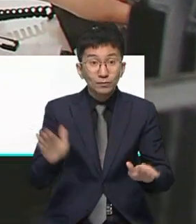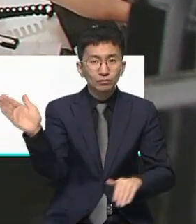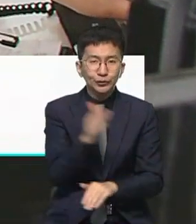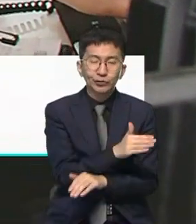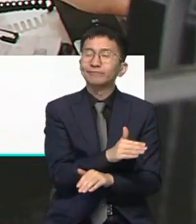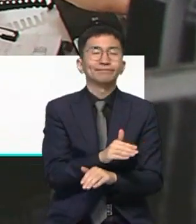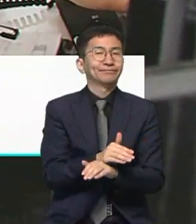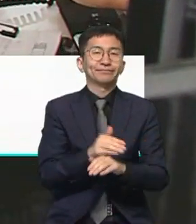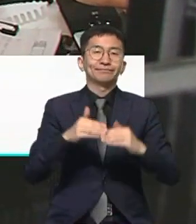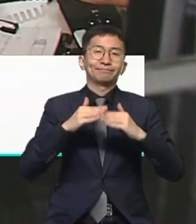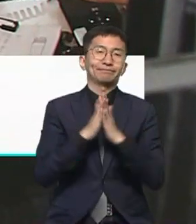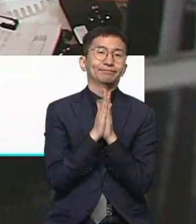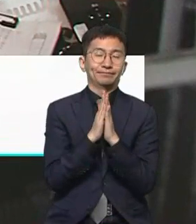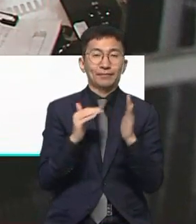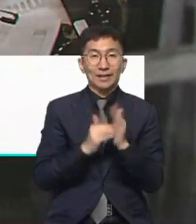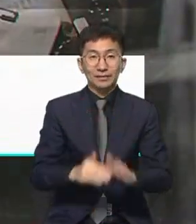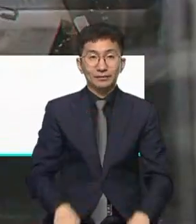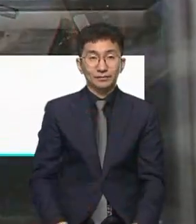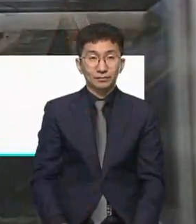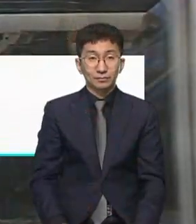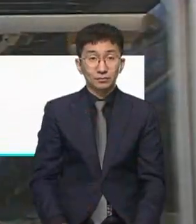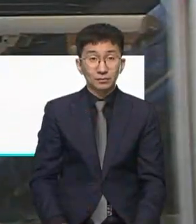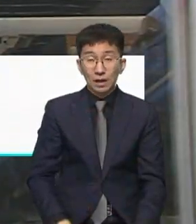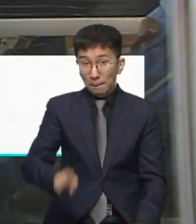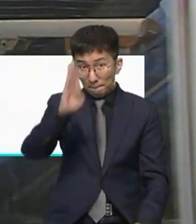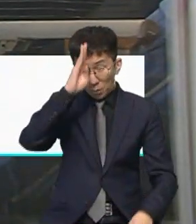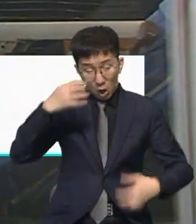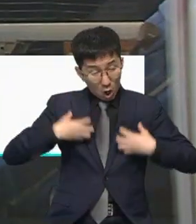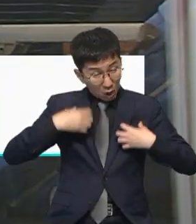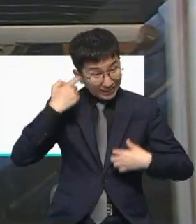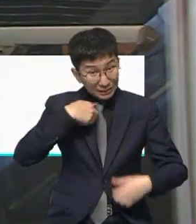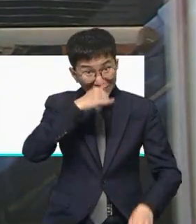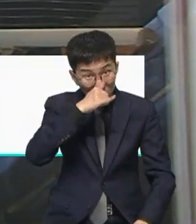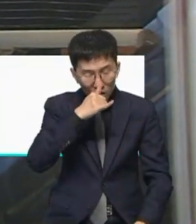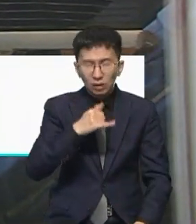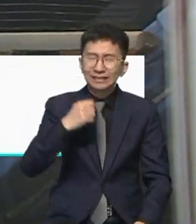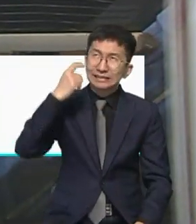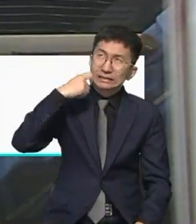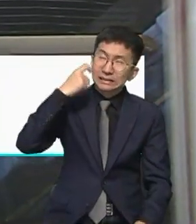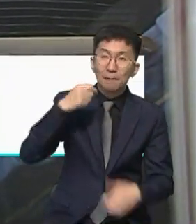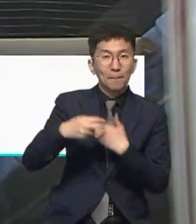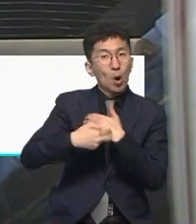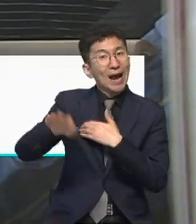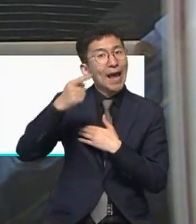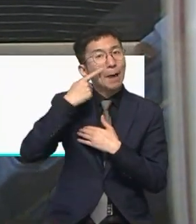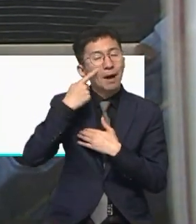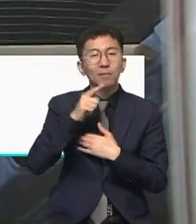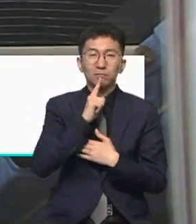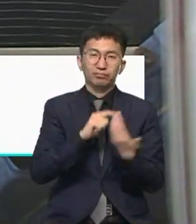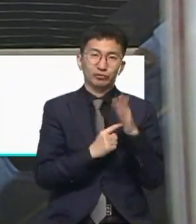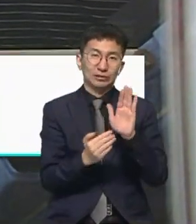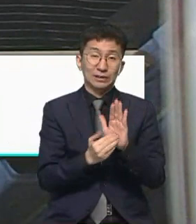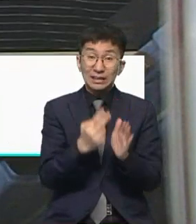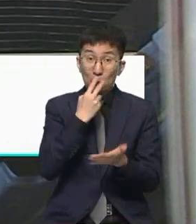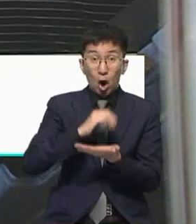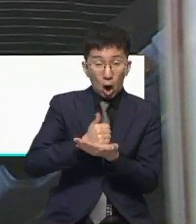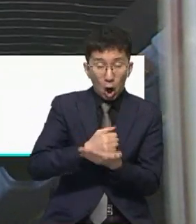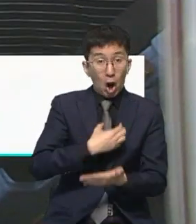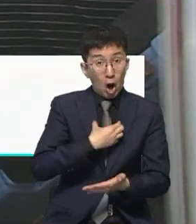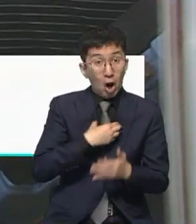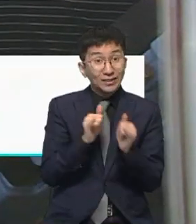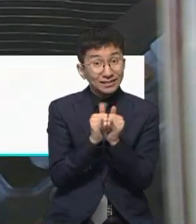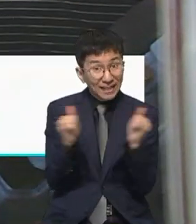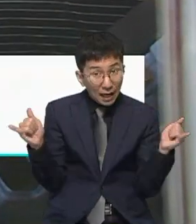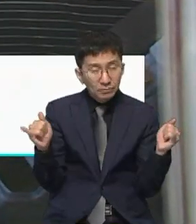오늘부터 이 모니터링이 중단됐습니다. 증상이 있으면 직접 판단해 병원을 찾으라는 건데 위중증 환자가